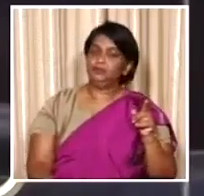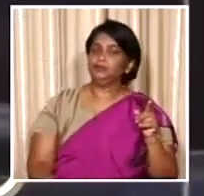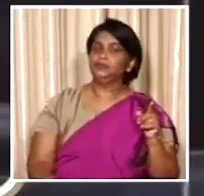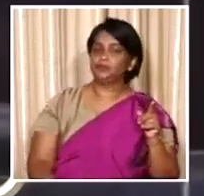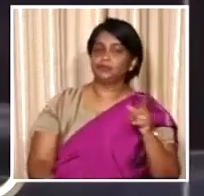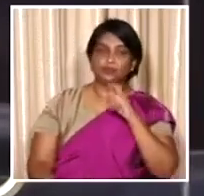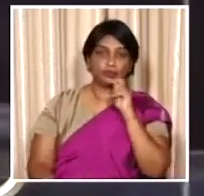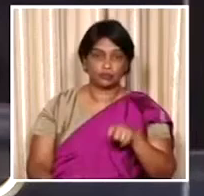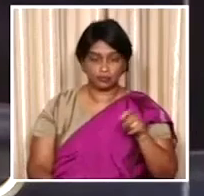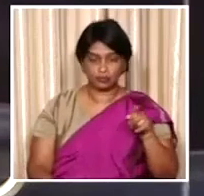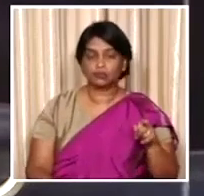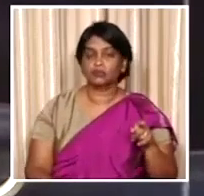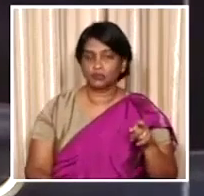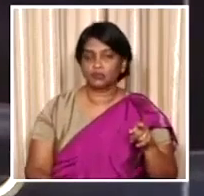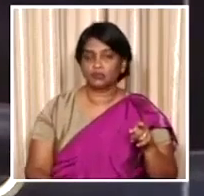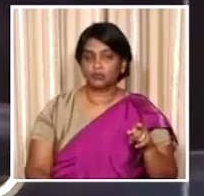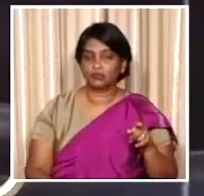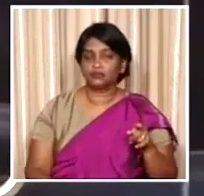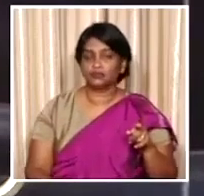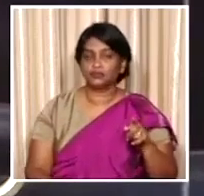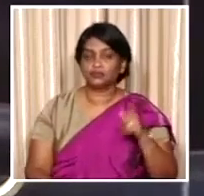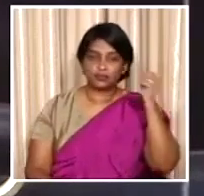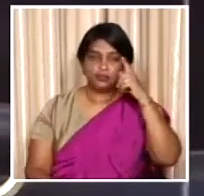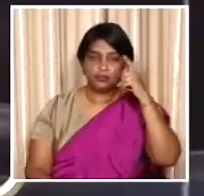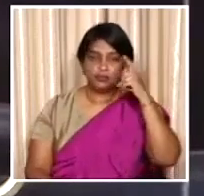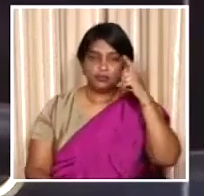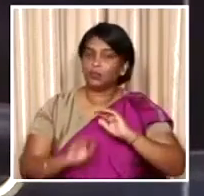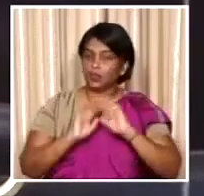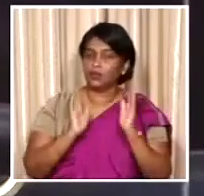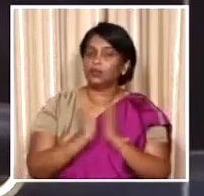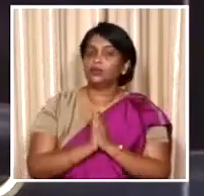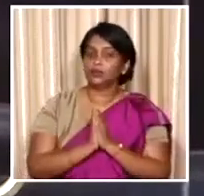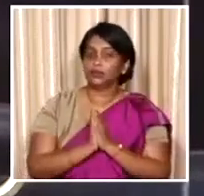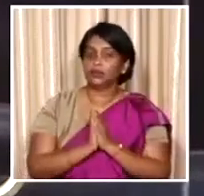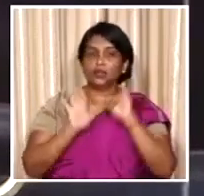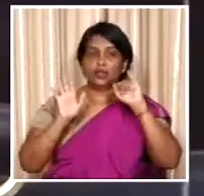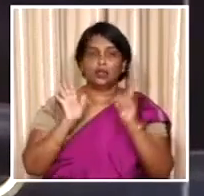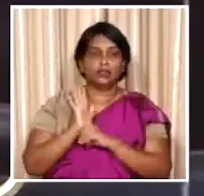මේ විනිසුරුවරයෙක් සහ අපීල්ස් කෝට් එකේ ප්‍රෙසිඩන්ට් ගේ පඩිය කියලා ඔක්කොම ටෝටල් එක